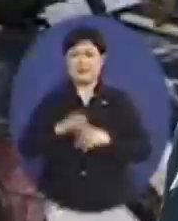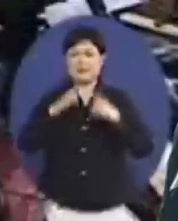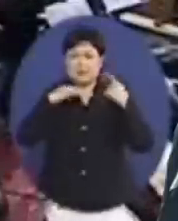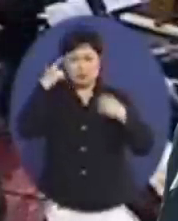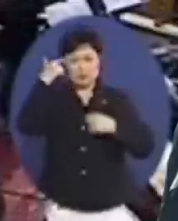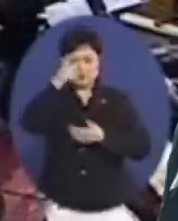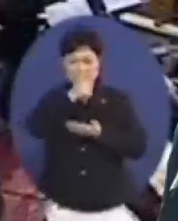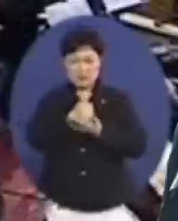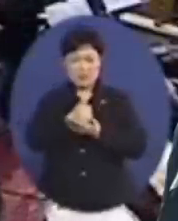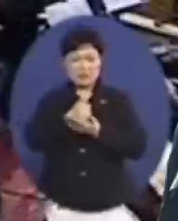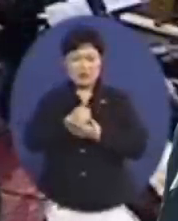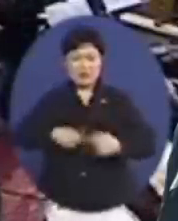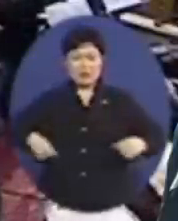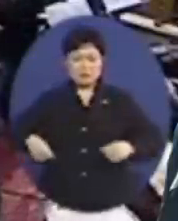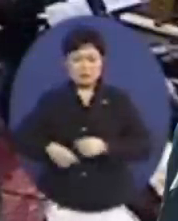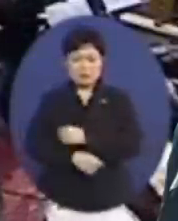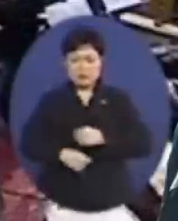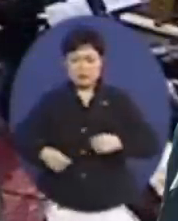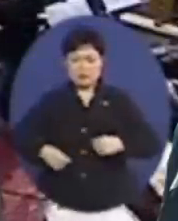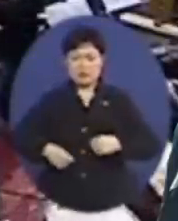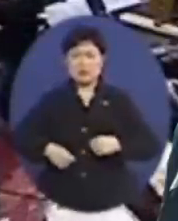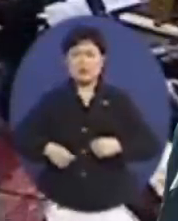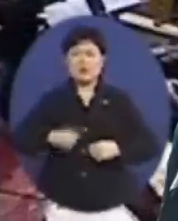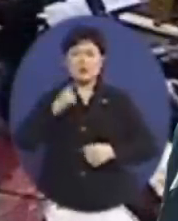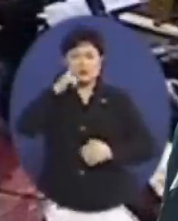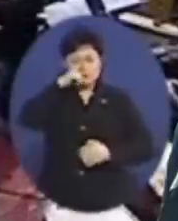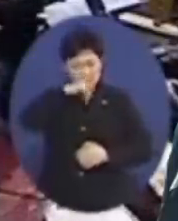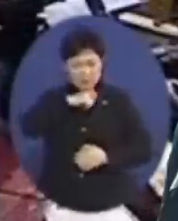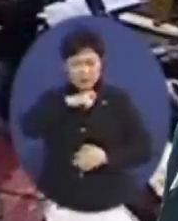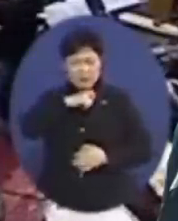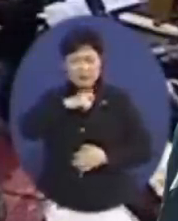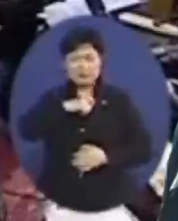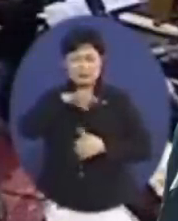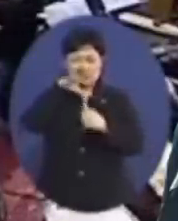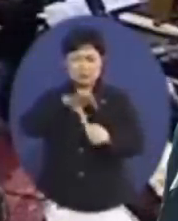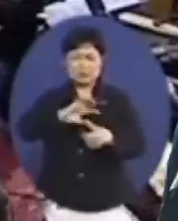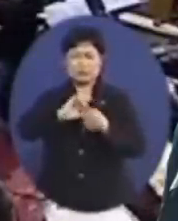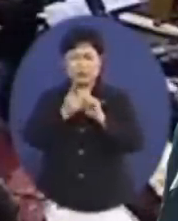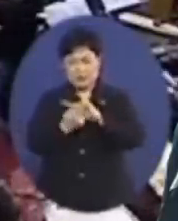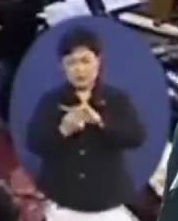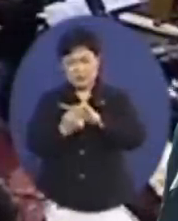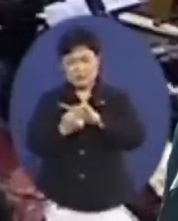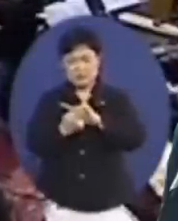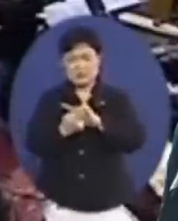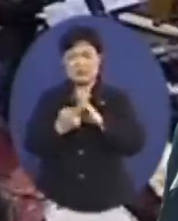조용기의 죄와 불의 추악과 저주 절망과 죽음은 내가 대신했습니다.